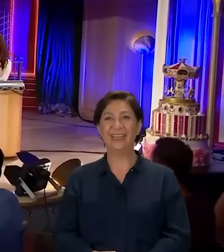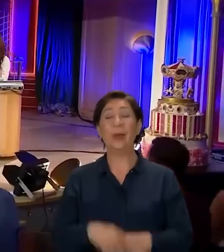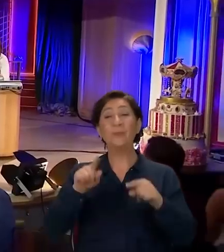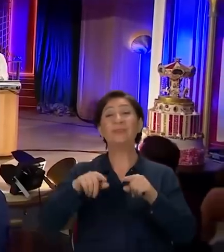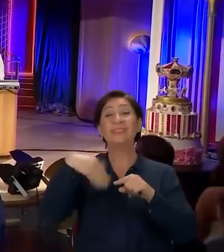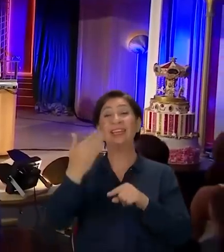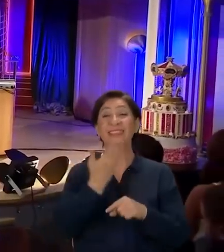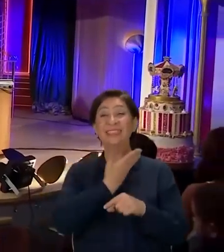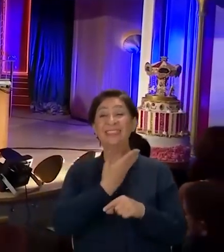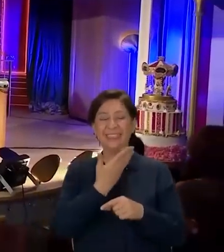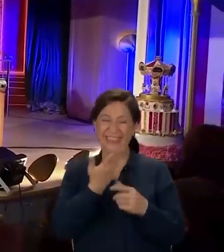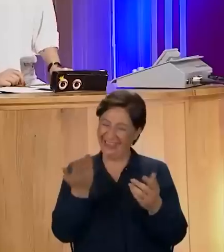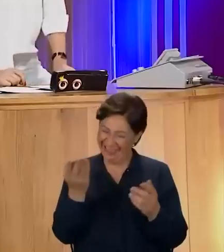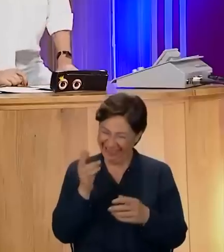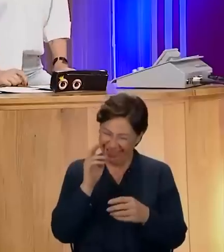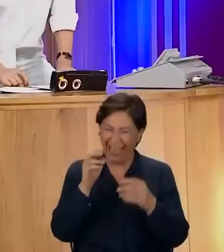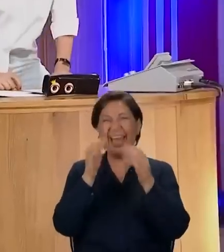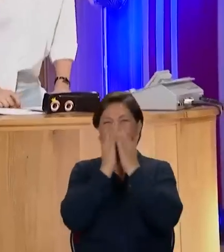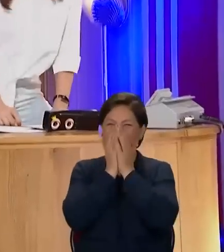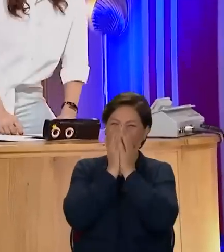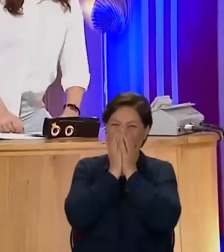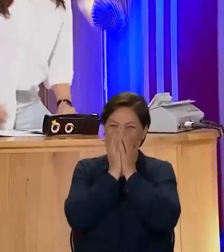Bundan sonra seyretsen göreceksin.